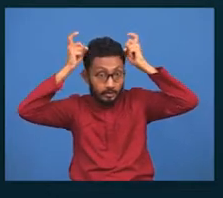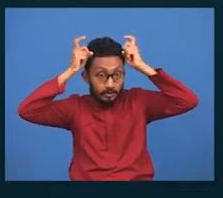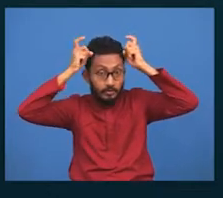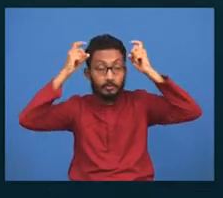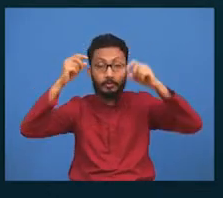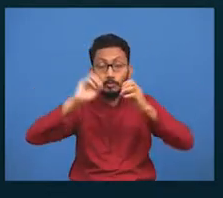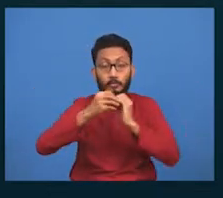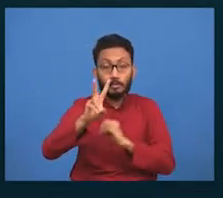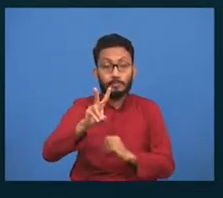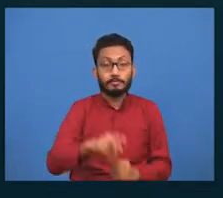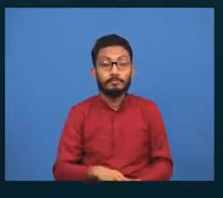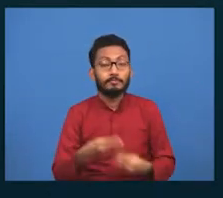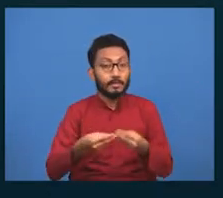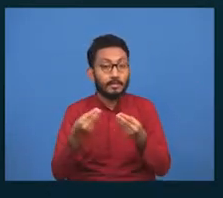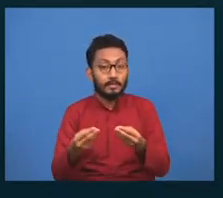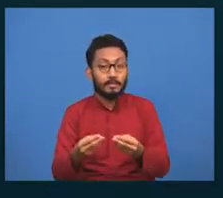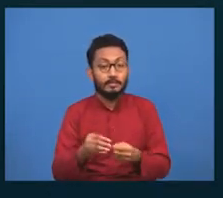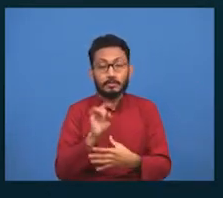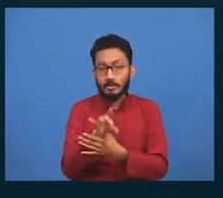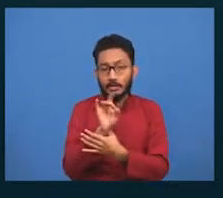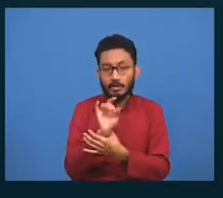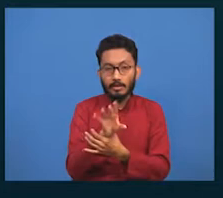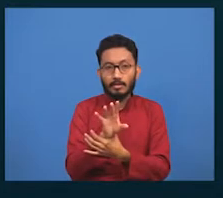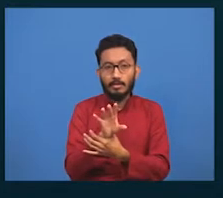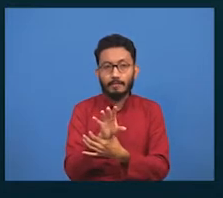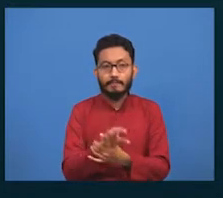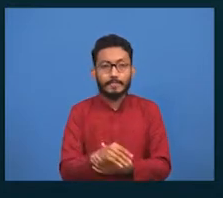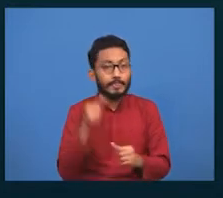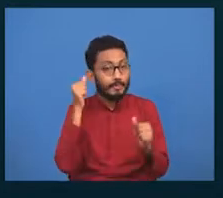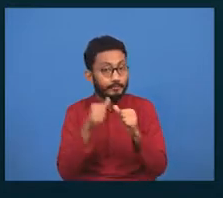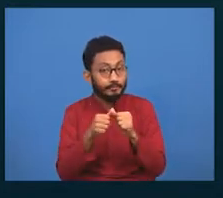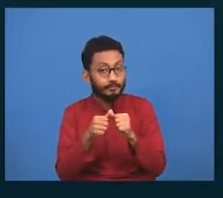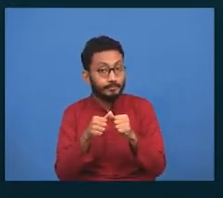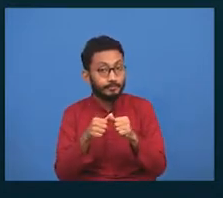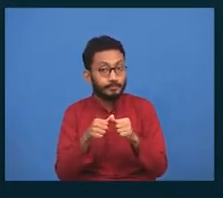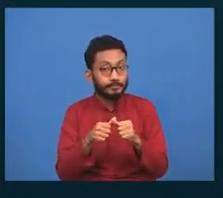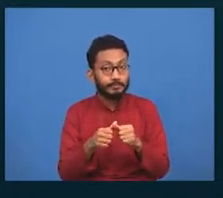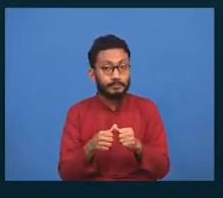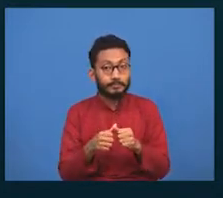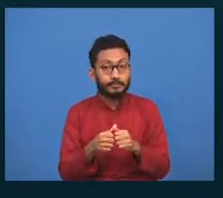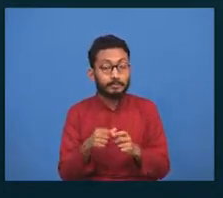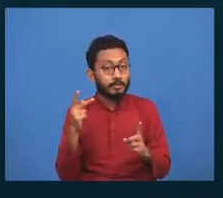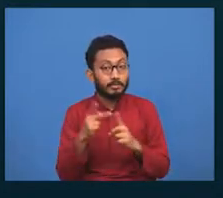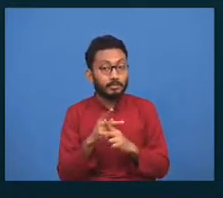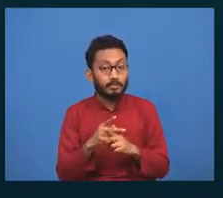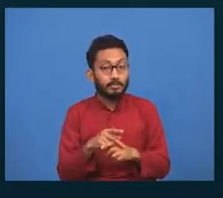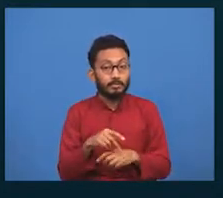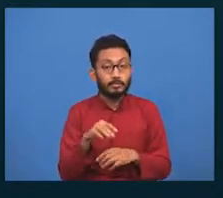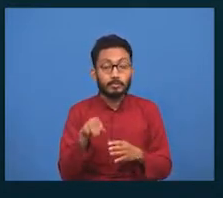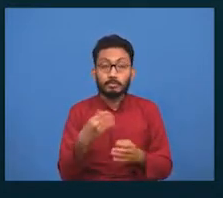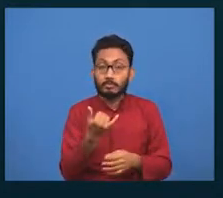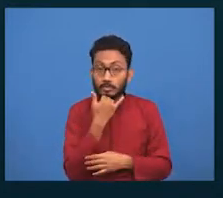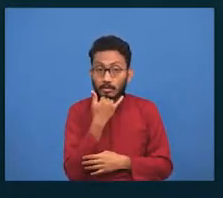kedua, memberi nasihat, peringatan dan amaran dengan berkesan. Dan yang